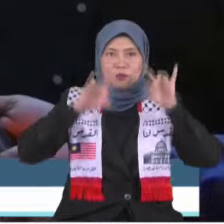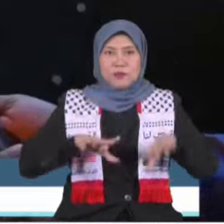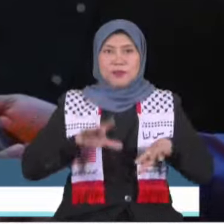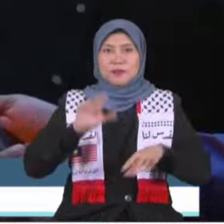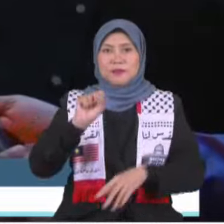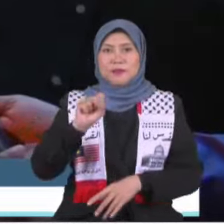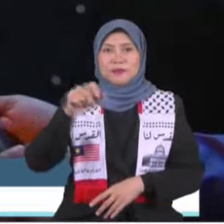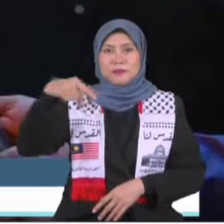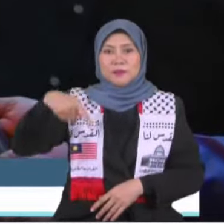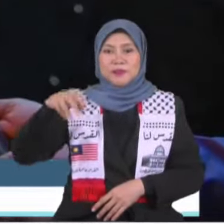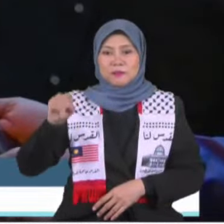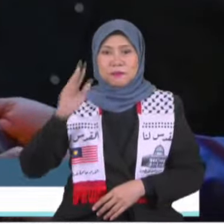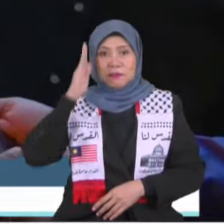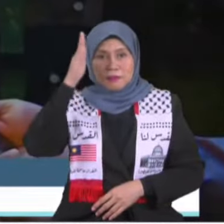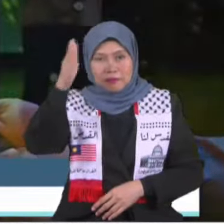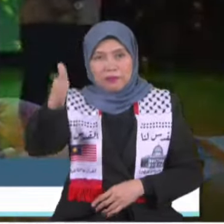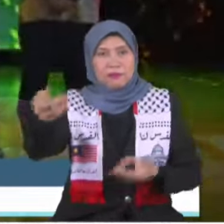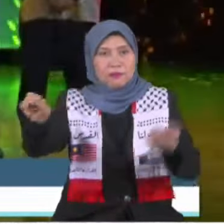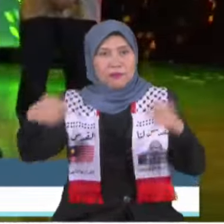SPM yang tak lama lagi.